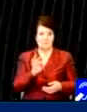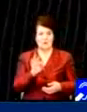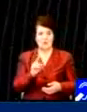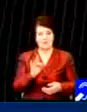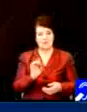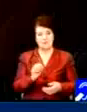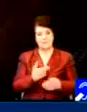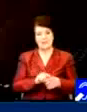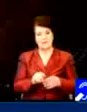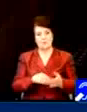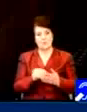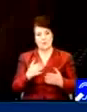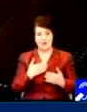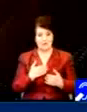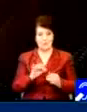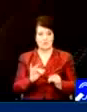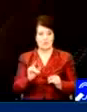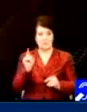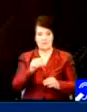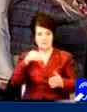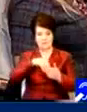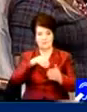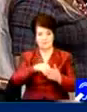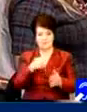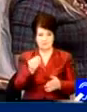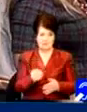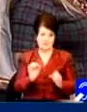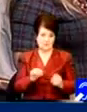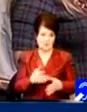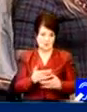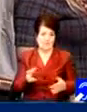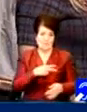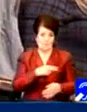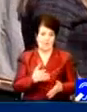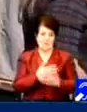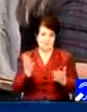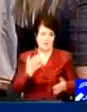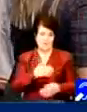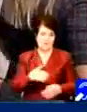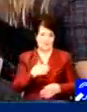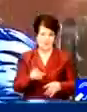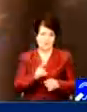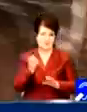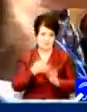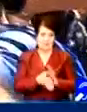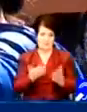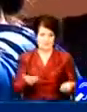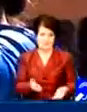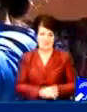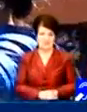vin să cumpere lucruri de la noi, dar și participă la tombolă și pot să plece acasă chiar cu premii mai valoroase decât ceea ce au cheltuit ei